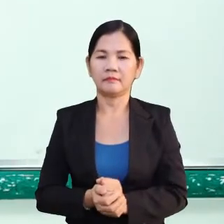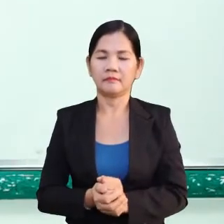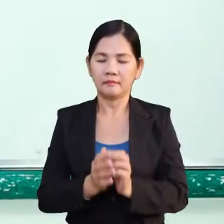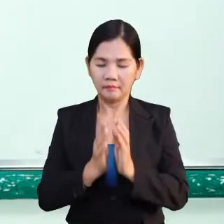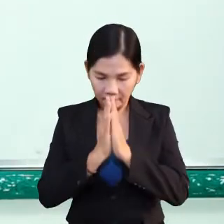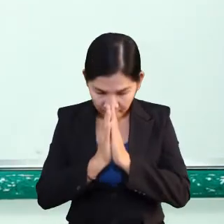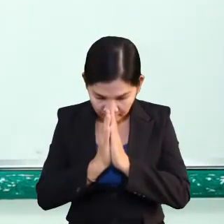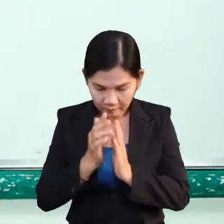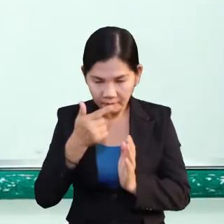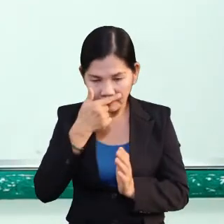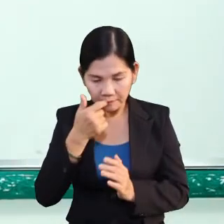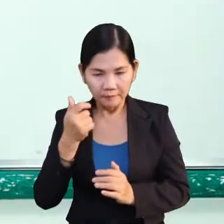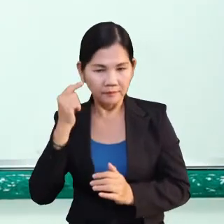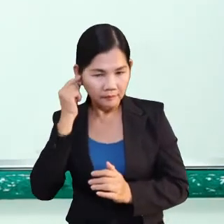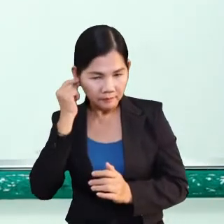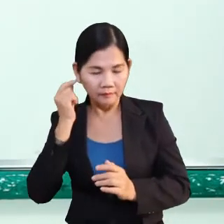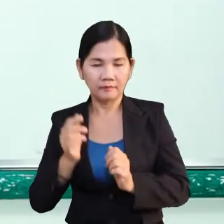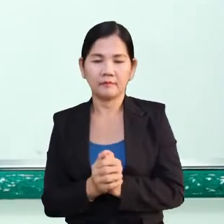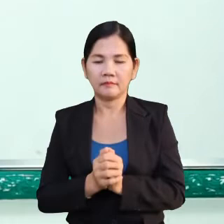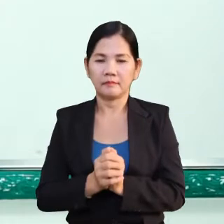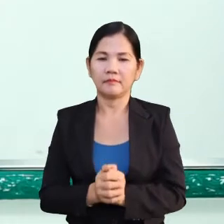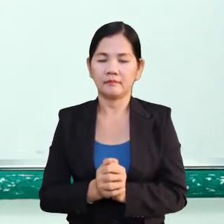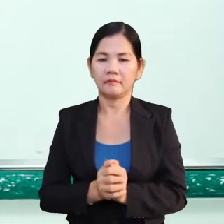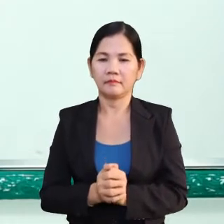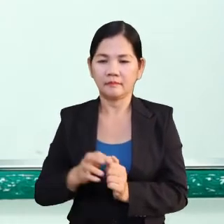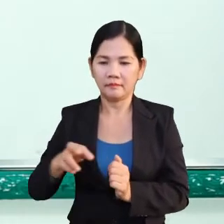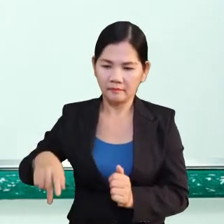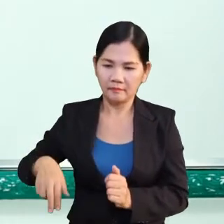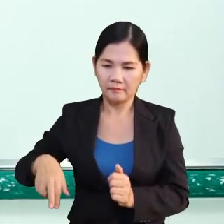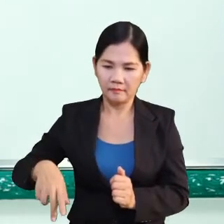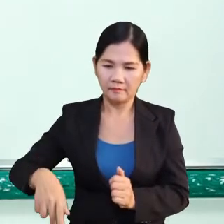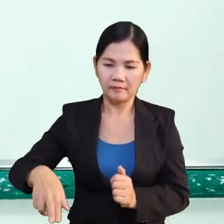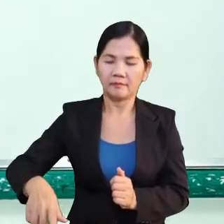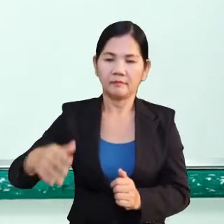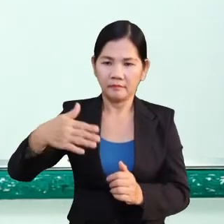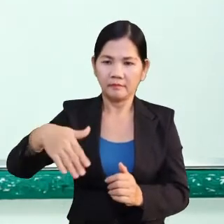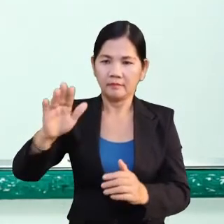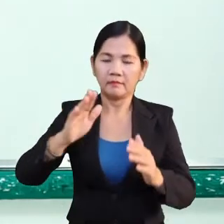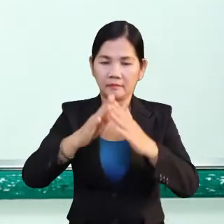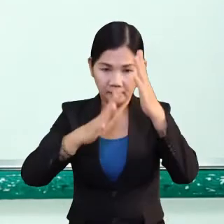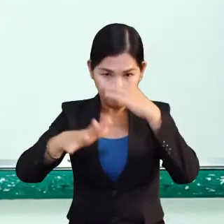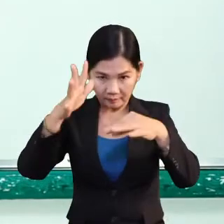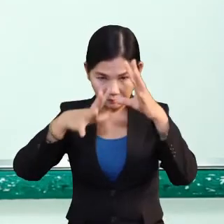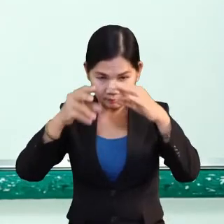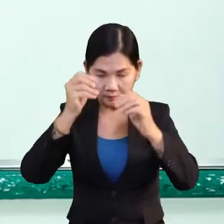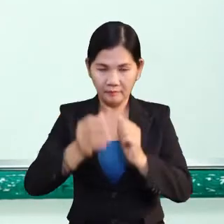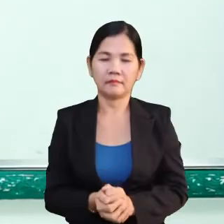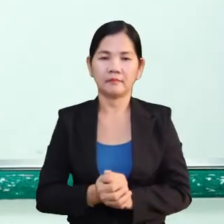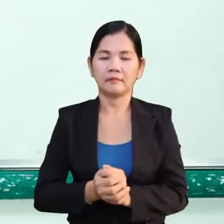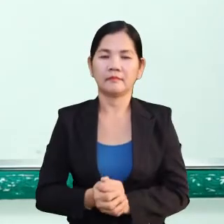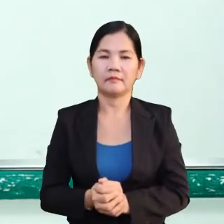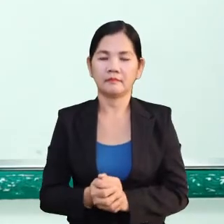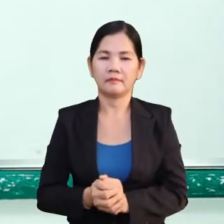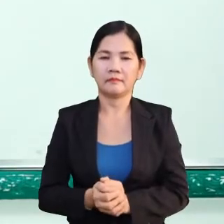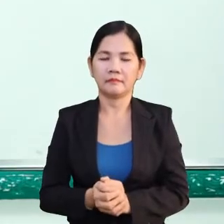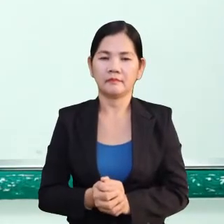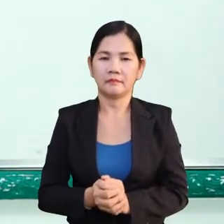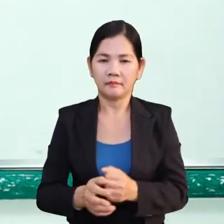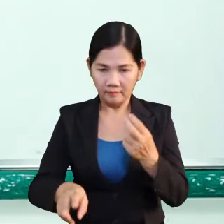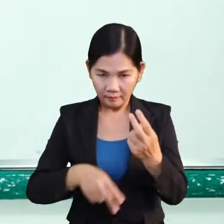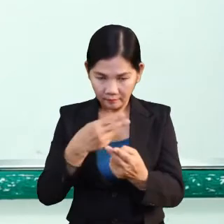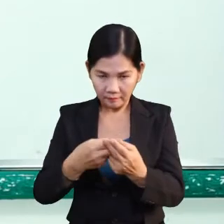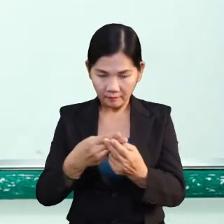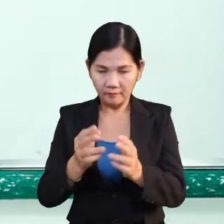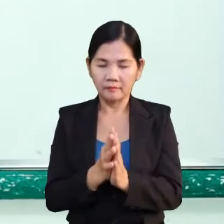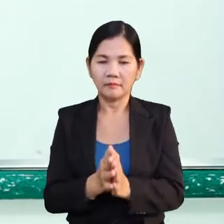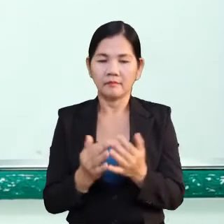ជម្រាបលាឪពុកម្ដាយចានឹងទៅសាលាចាទៅសាលាអញ្ចឹងកូនកូននៅចាំចម្លើយដែលអ្នកគ្រូបាន